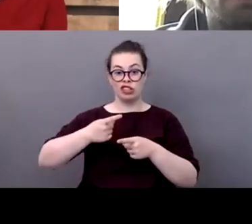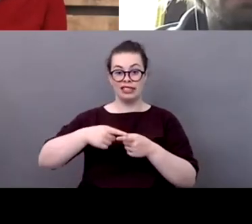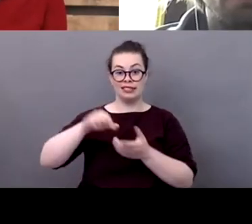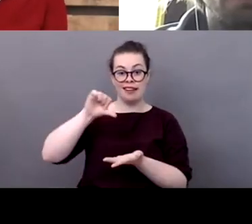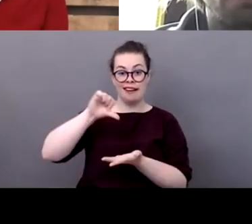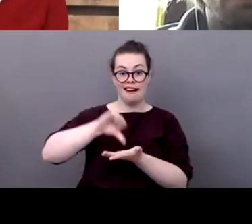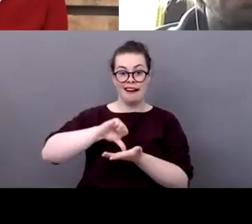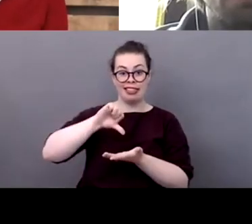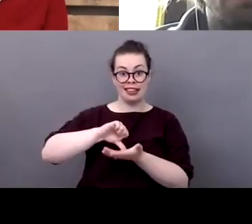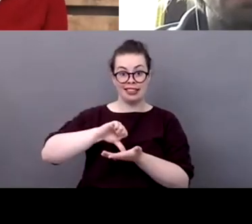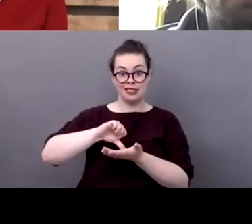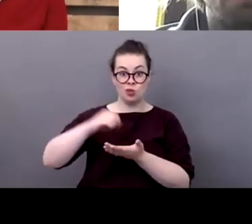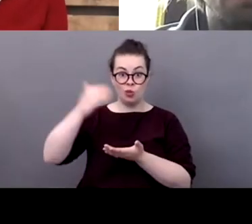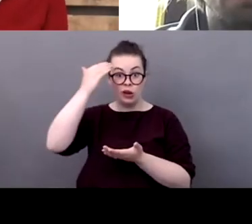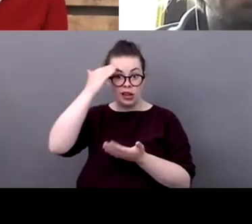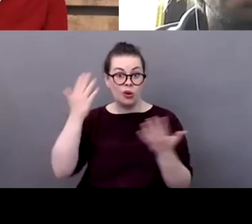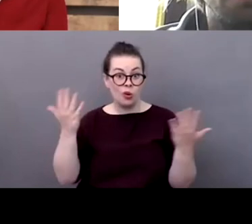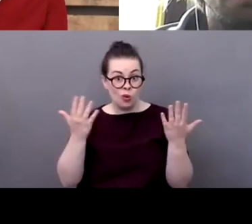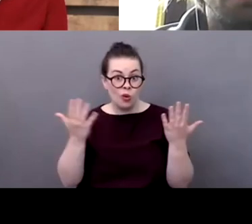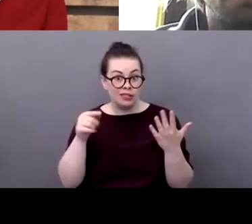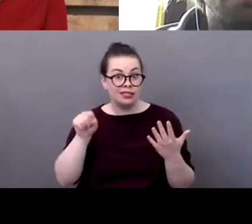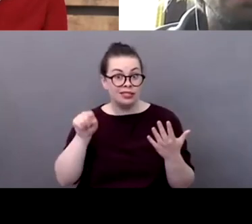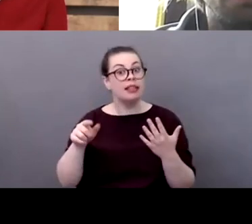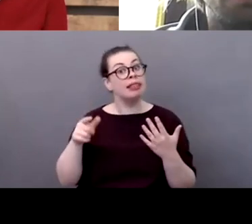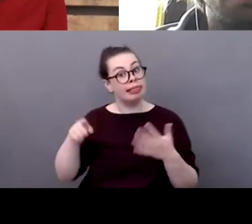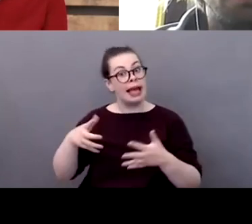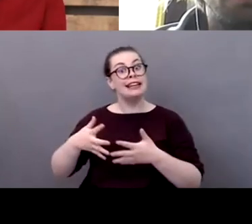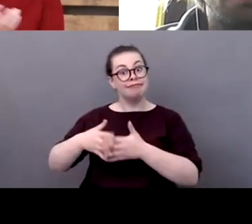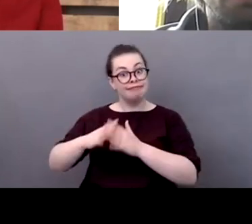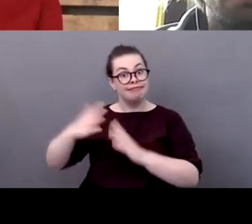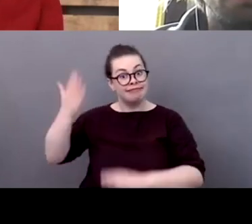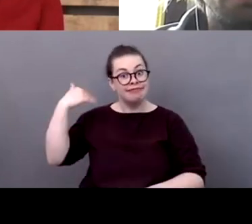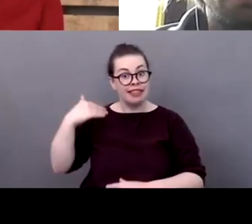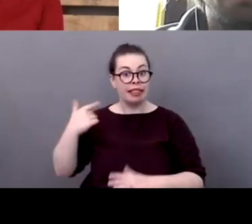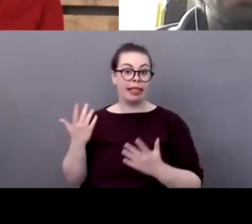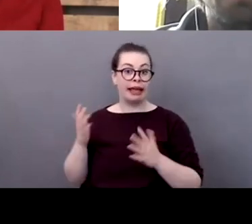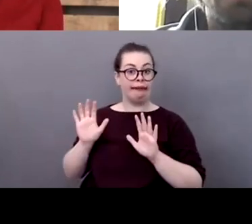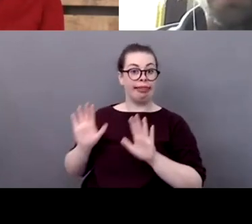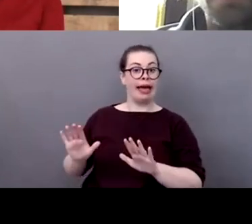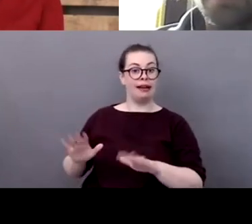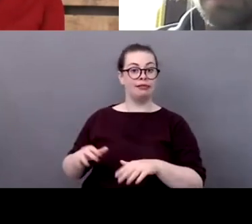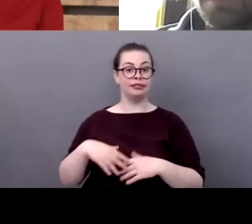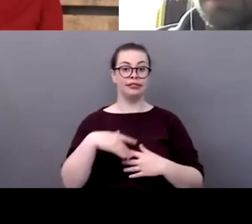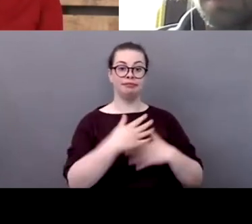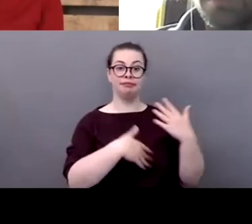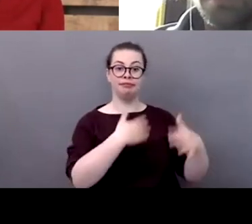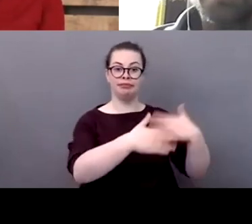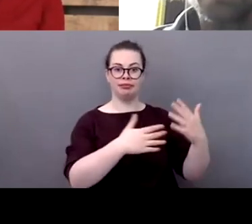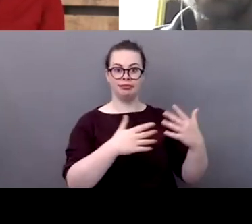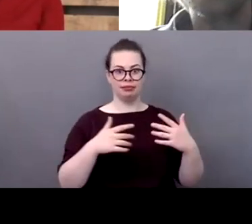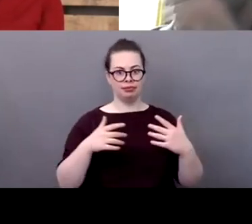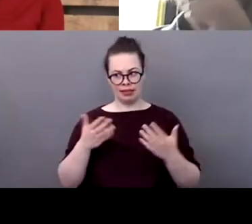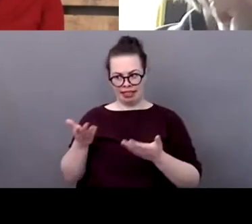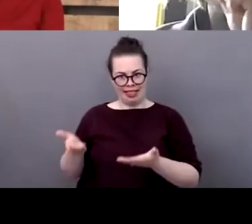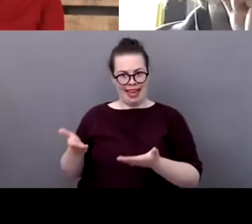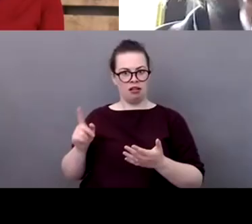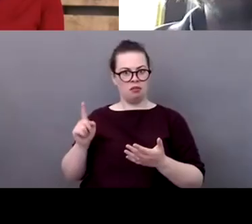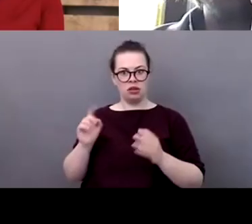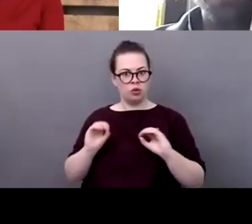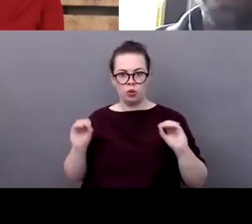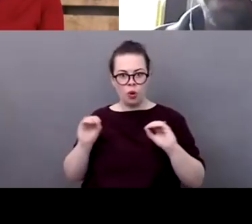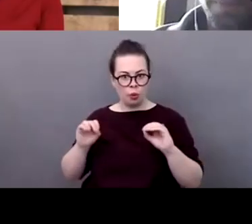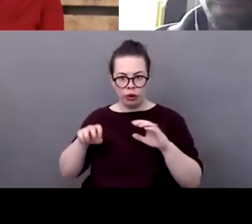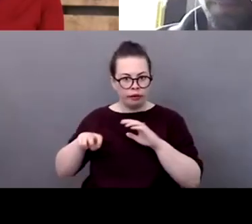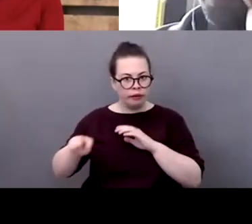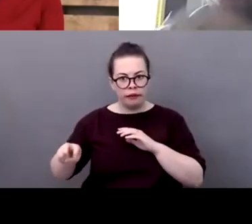exceptionnel. La réutilisation des infrastructures après qu'une fois que les athlètes sont partis et que les lampes de la fête sont éteintes. Et ça, je